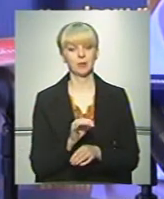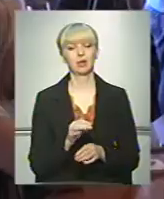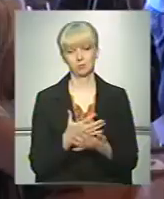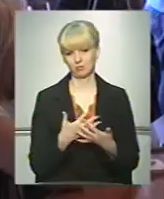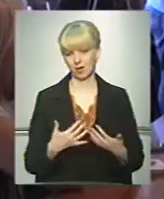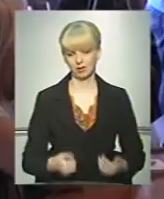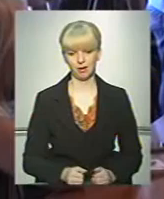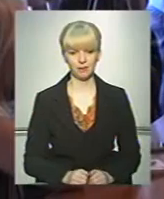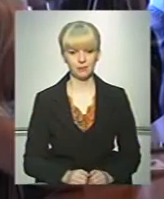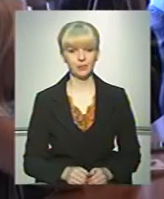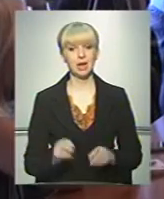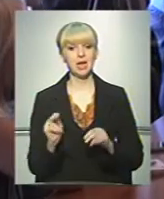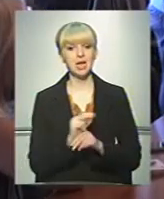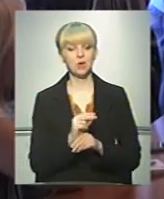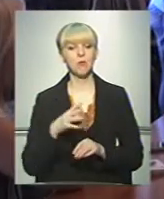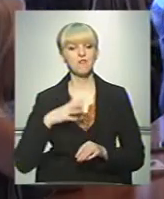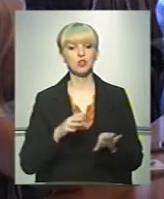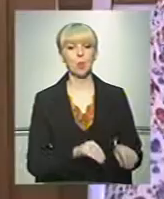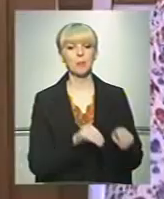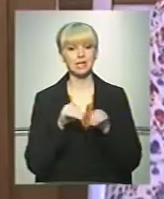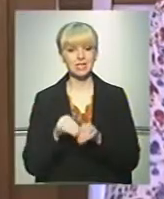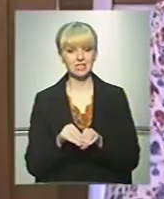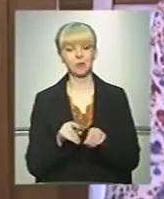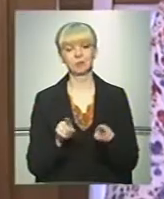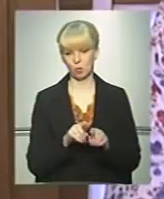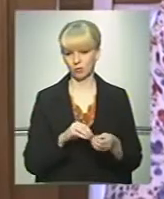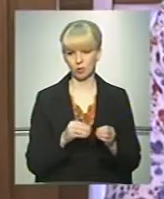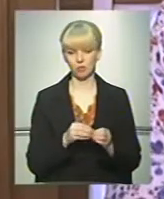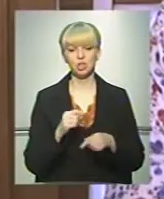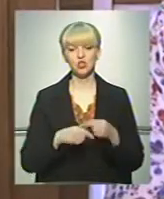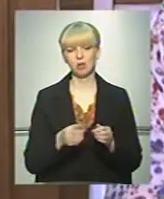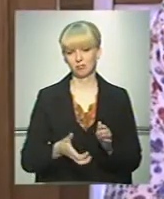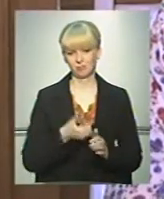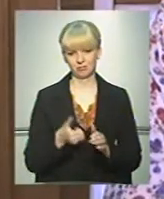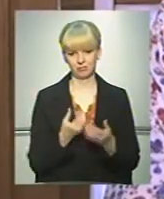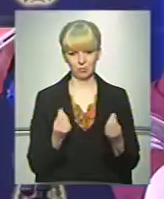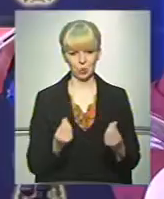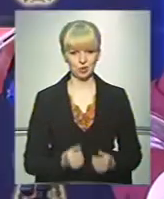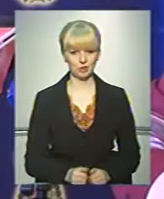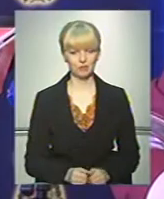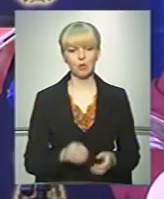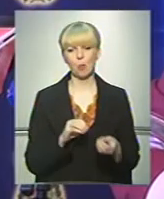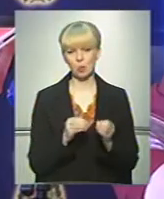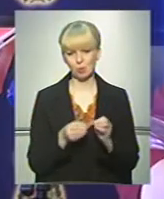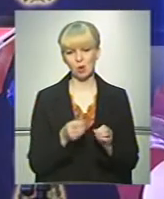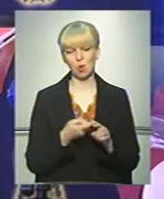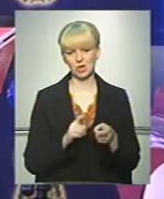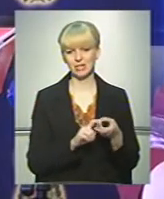далее. Лікування для вимушених переселенців – теж проблема через брак коштів. Проблема, вона